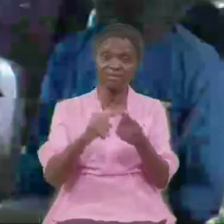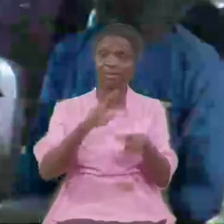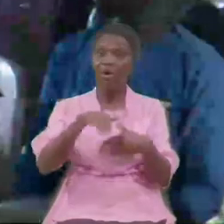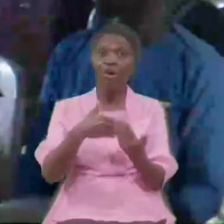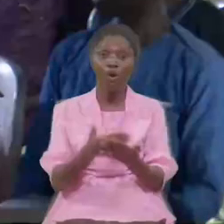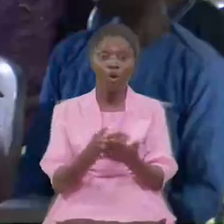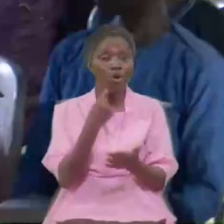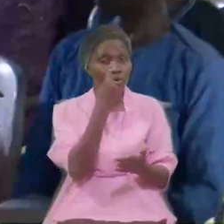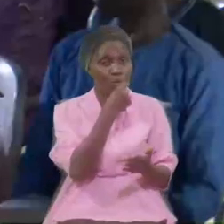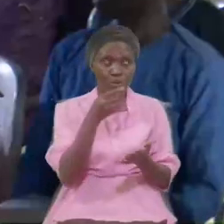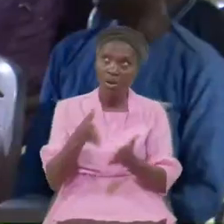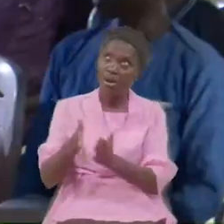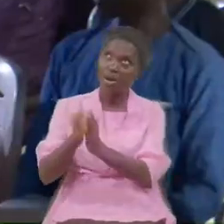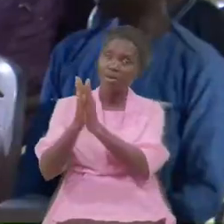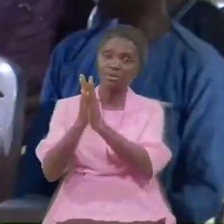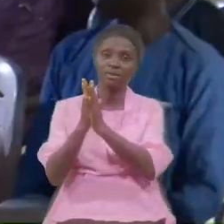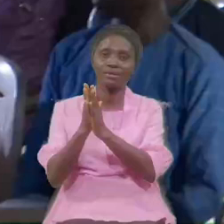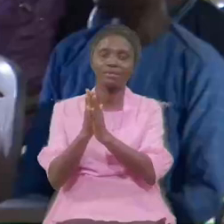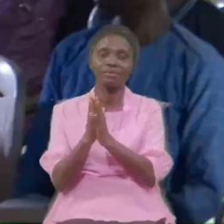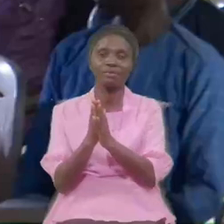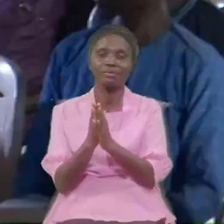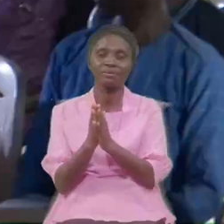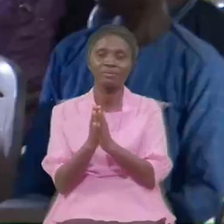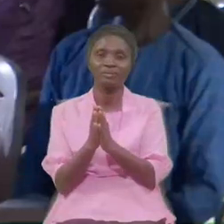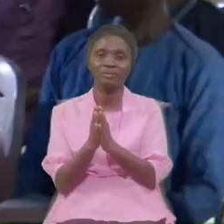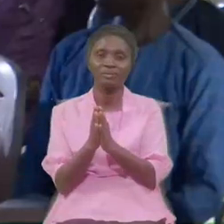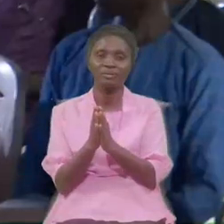Cela est accordé à tous ceux qui demandent.